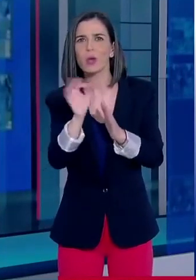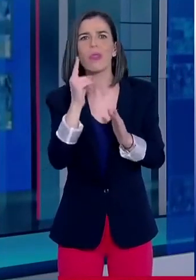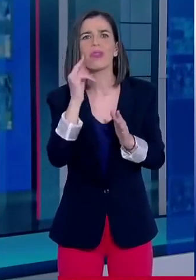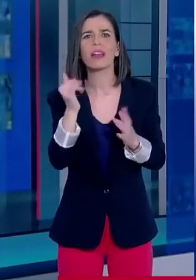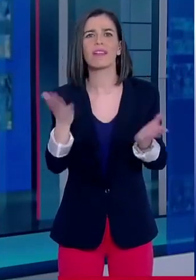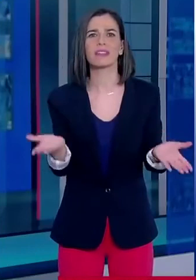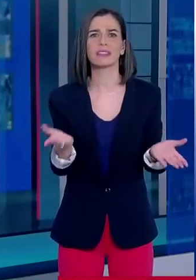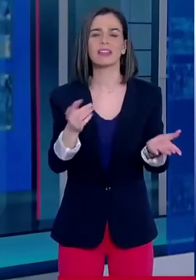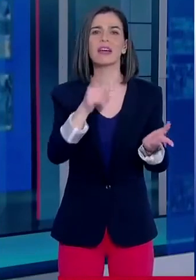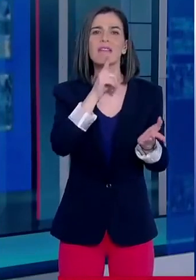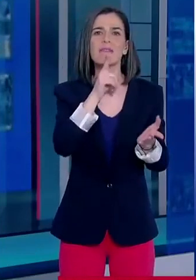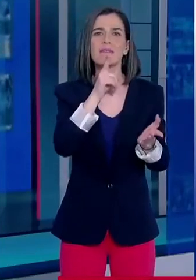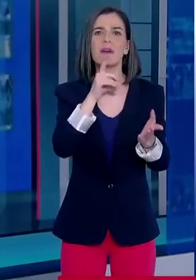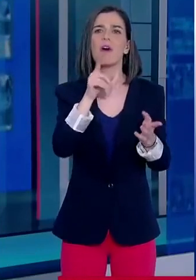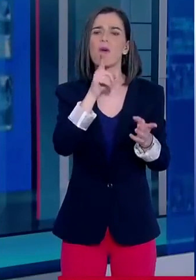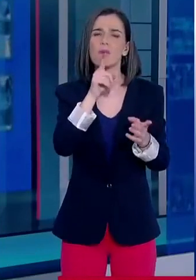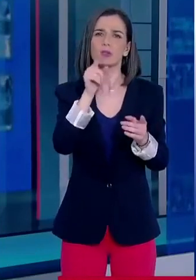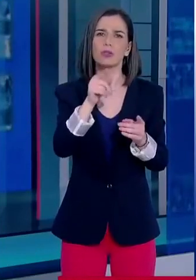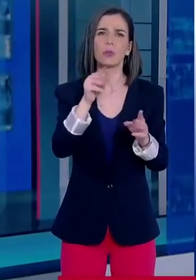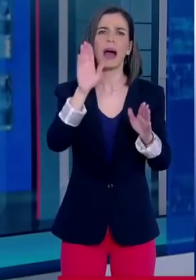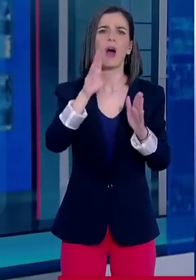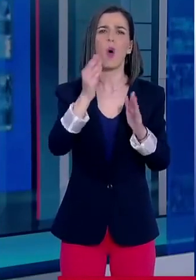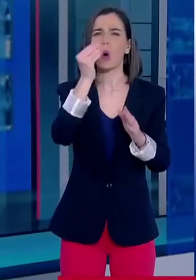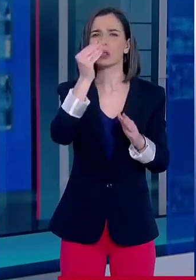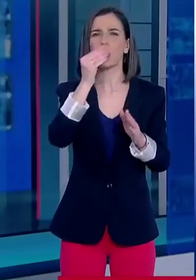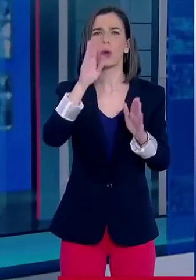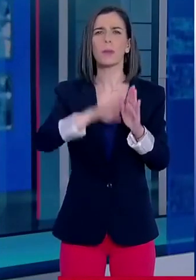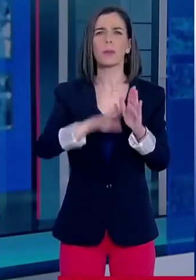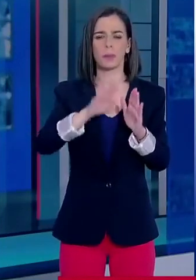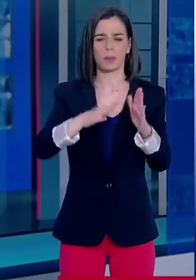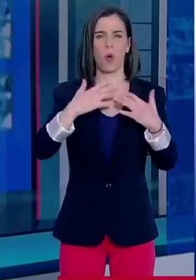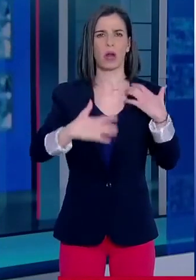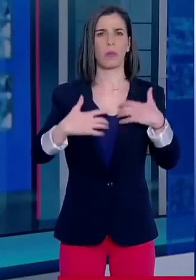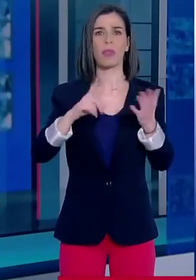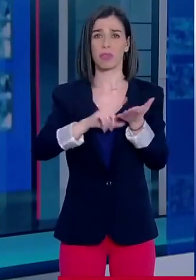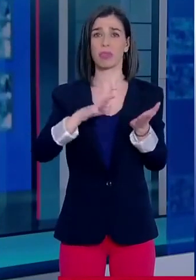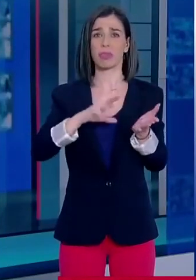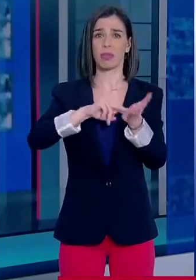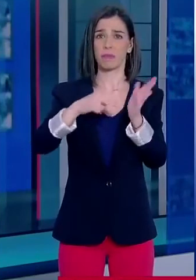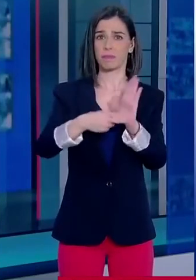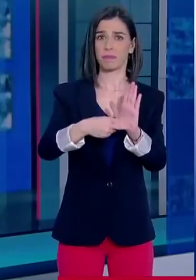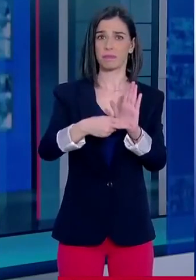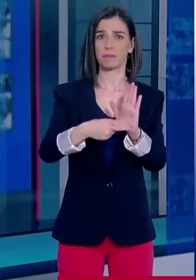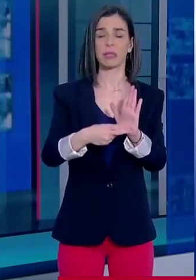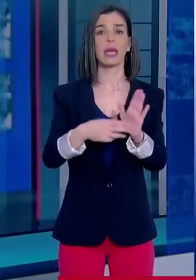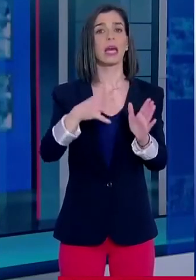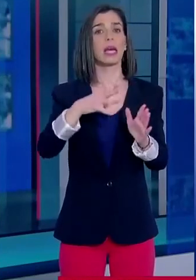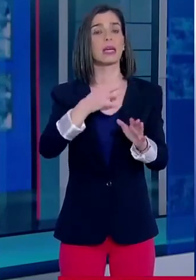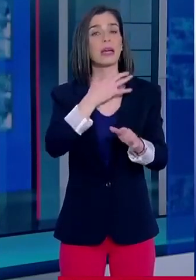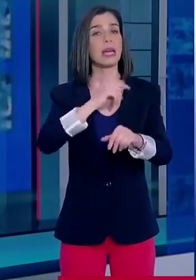τις ύπουλες εκδηλώσεις είναι και σε οπειλή υποξογνωμία που λέει ο αγαπητός δημοσιογράφος. Θέλει προσοχή. Εγώ νομίζω θέλει